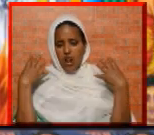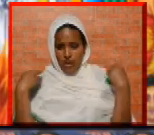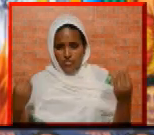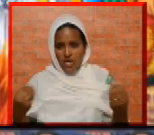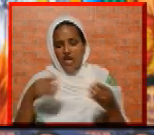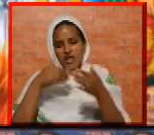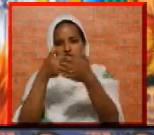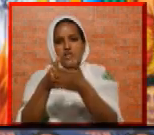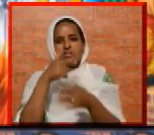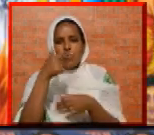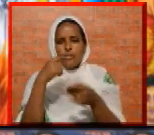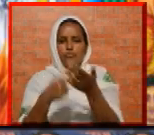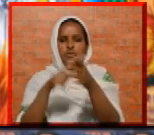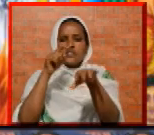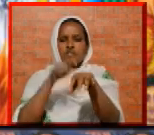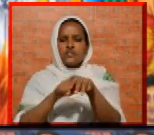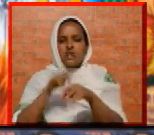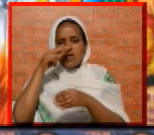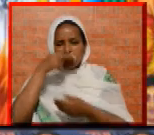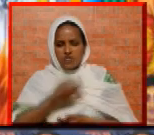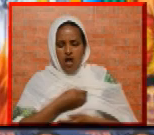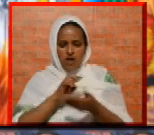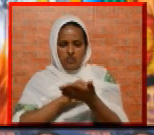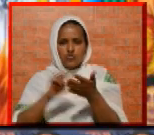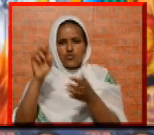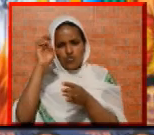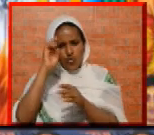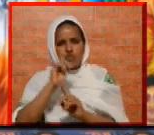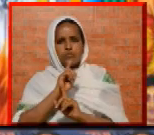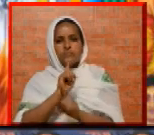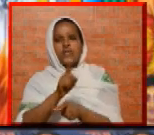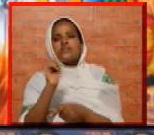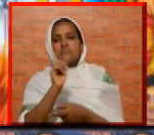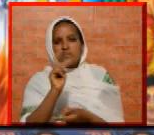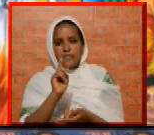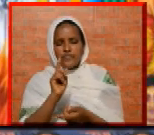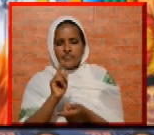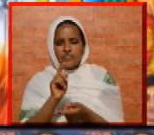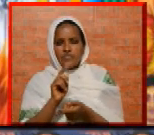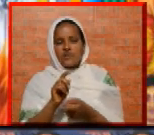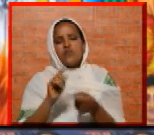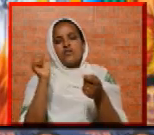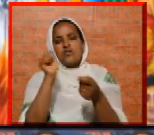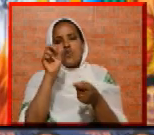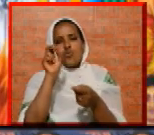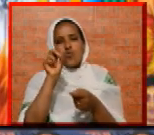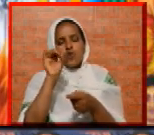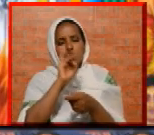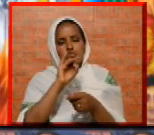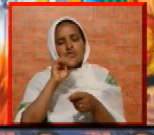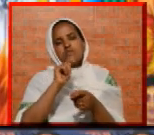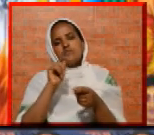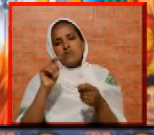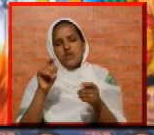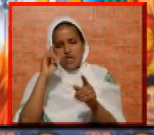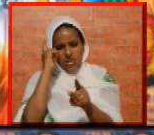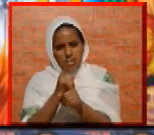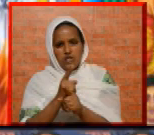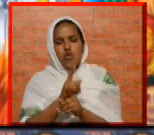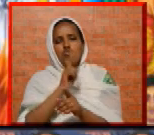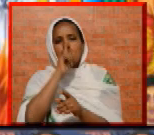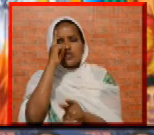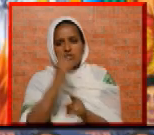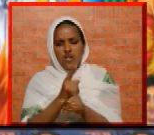ሰላምታ ይድረስህ አለው በዚህ ጊዜ ህፃኑ ቅዱስ ቂርቆስ ሲመልስ እወ ሊተሰ በፍስሐ